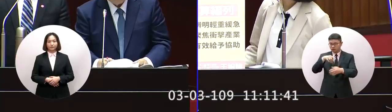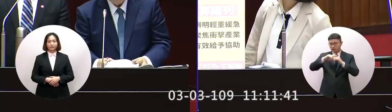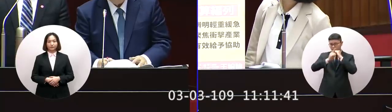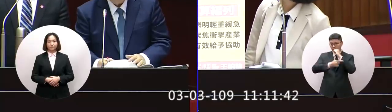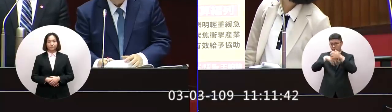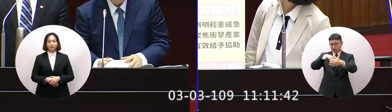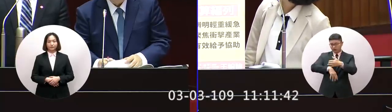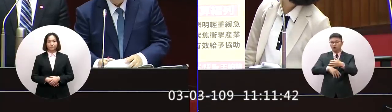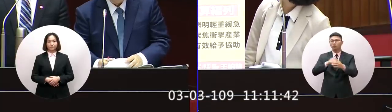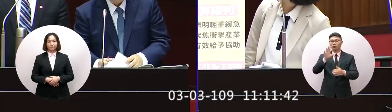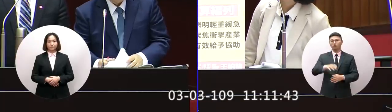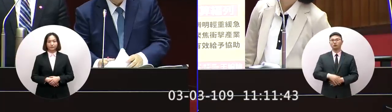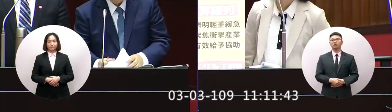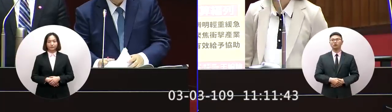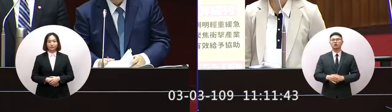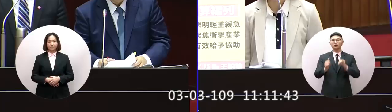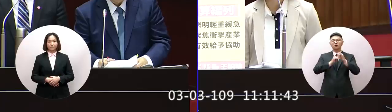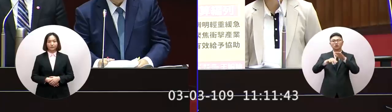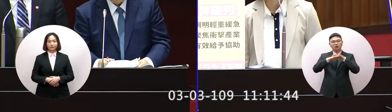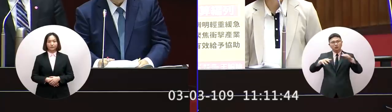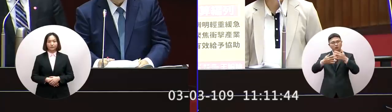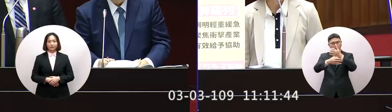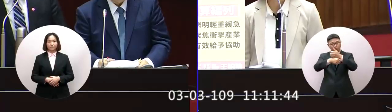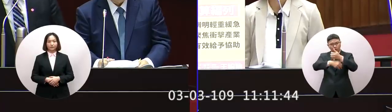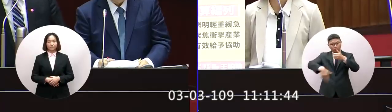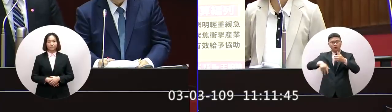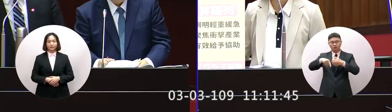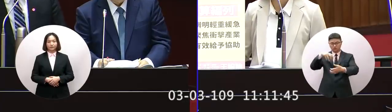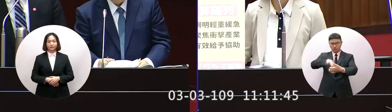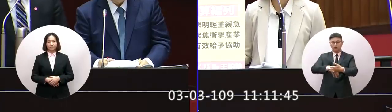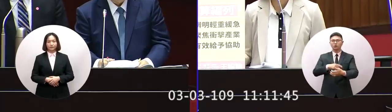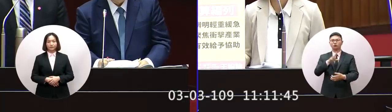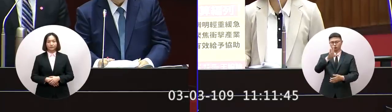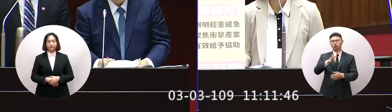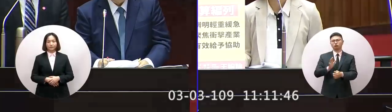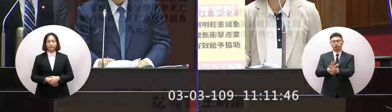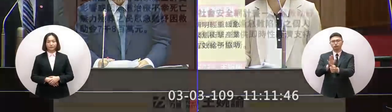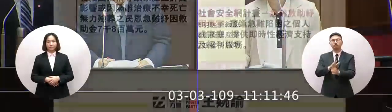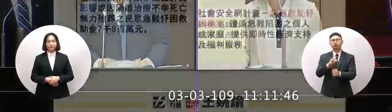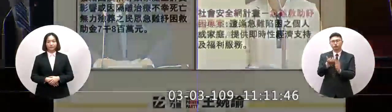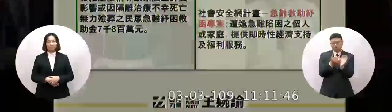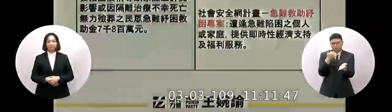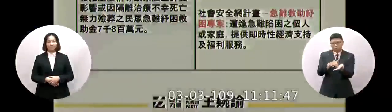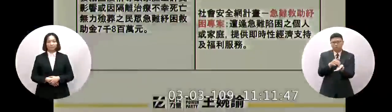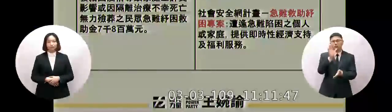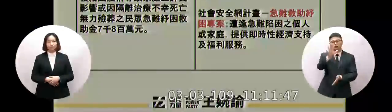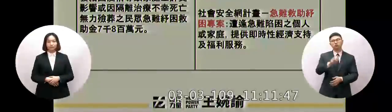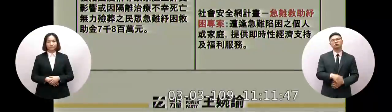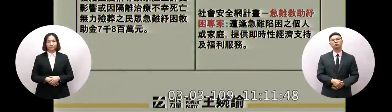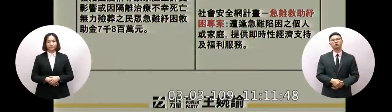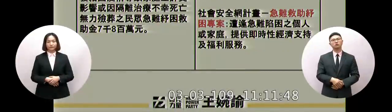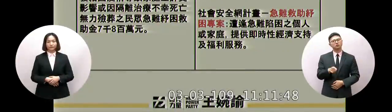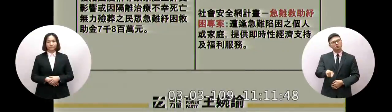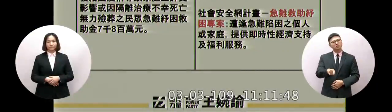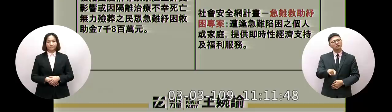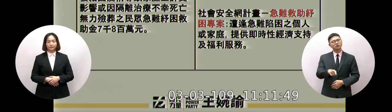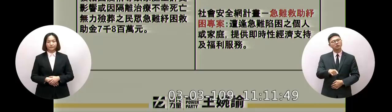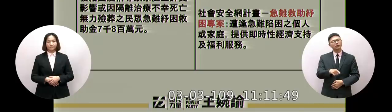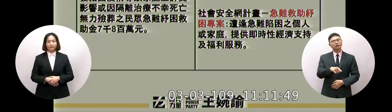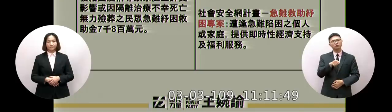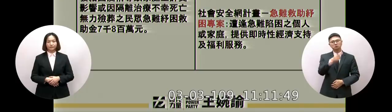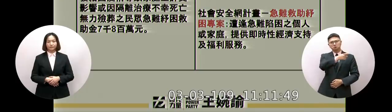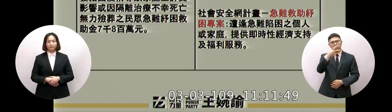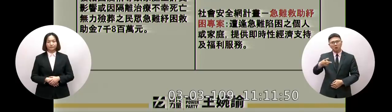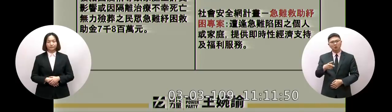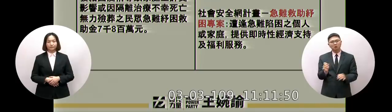在社会安全网的计划里面，其实也有针对这个急难救助就已经有相对应的预算。那这部分是不是会有发生重复编列的情况，